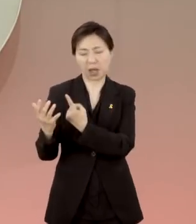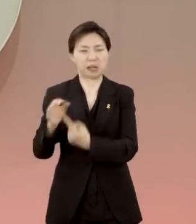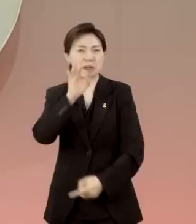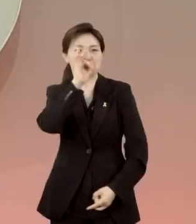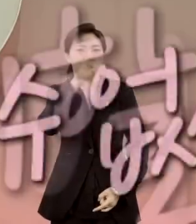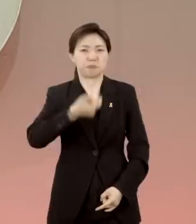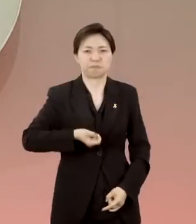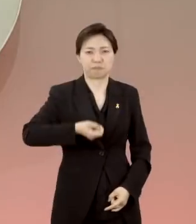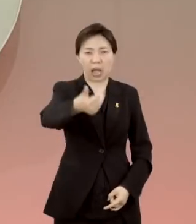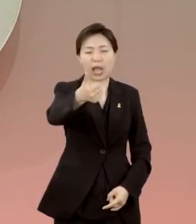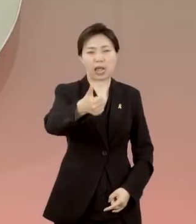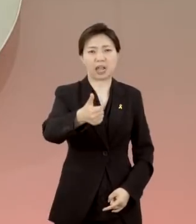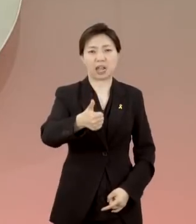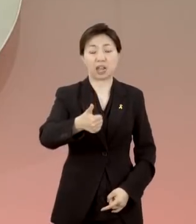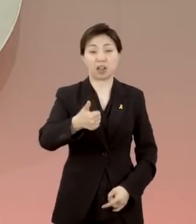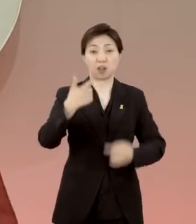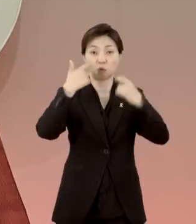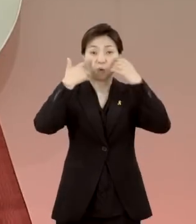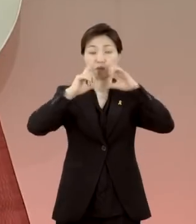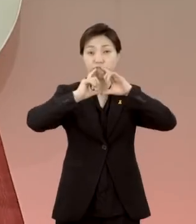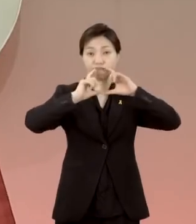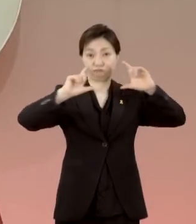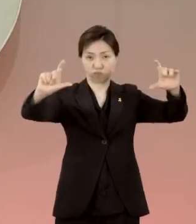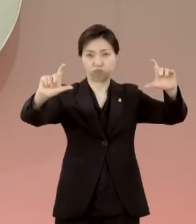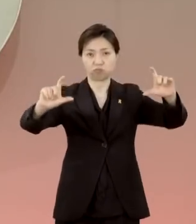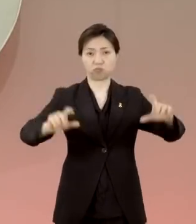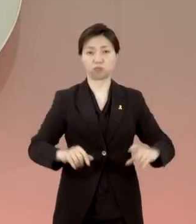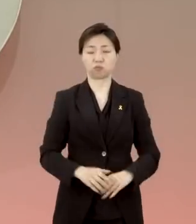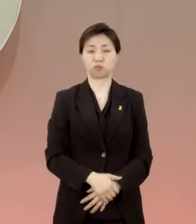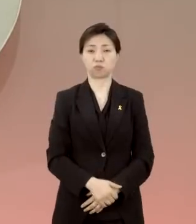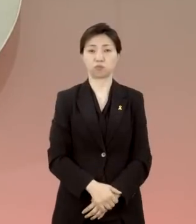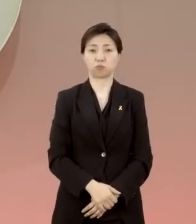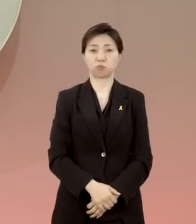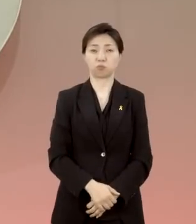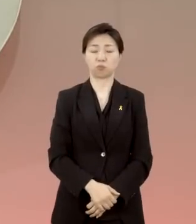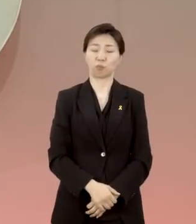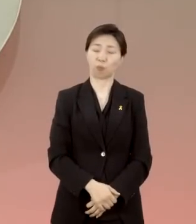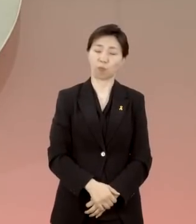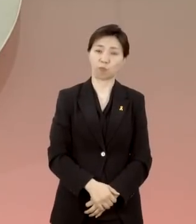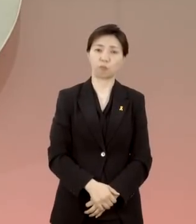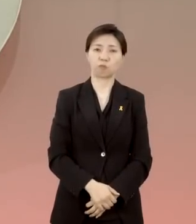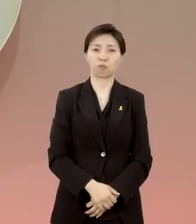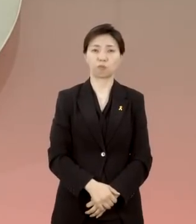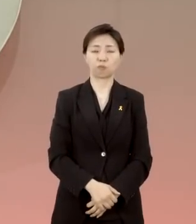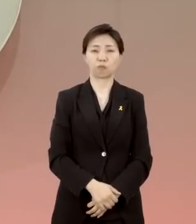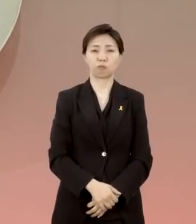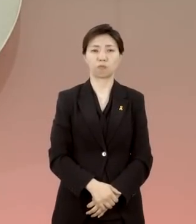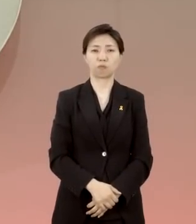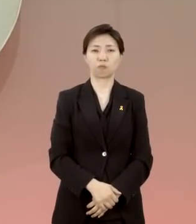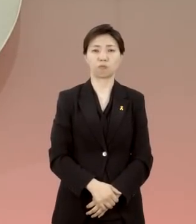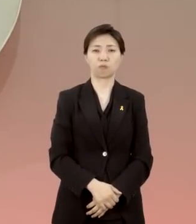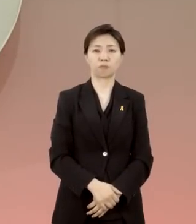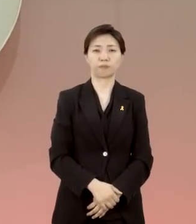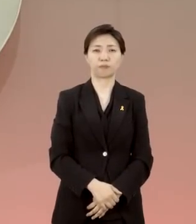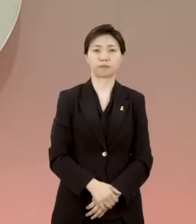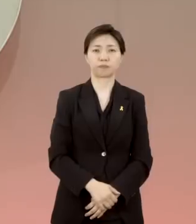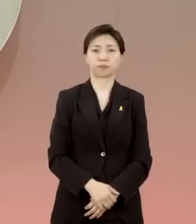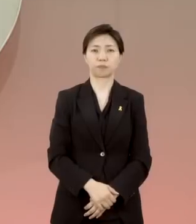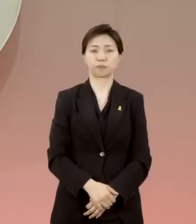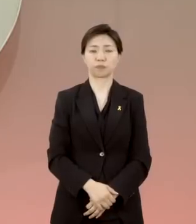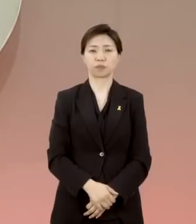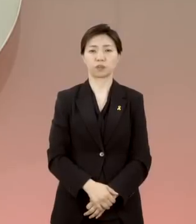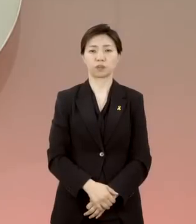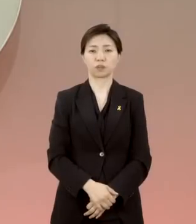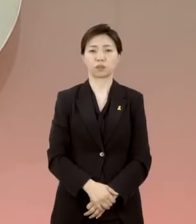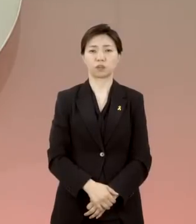얻지 못한 스님들은 일체 모든 대중 모임에 참여할 수 없어라고 딱 공표를 합니다